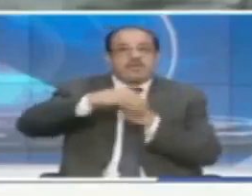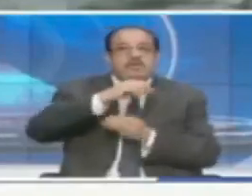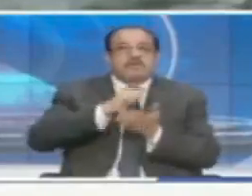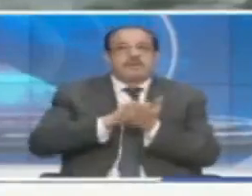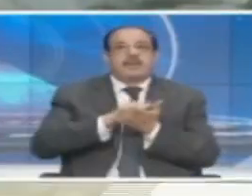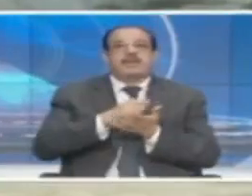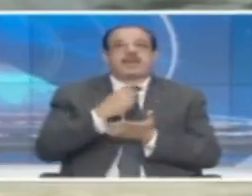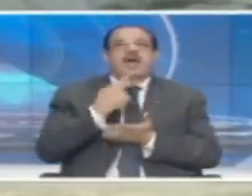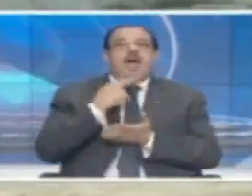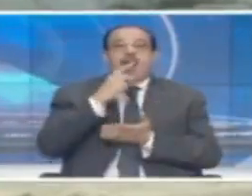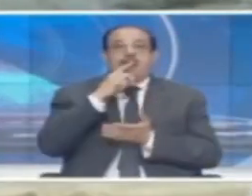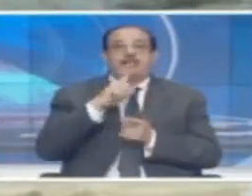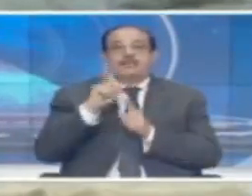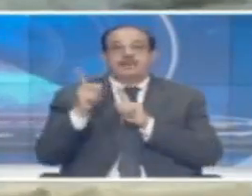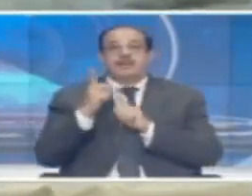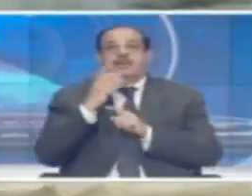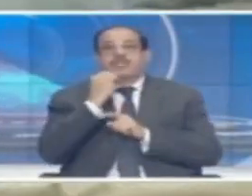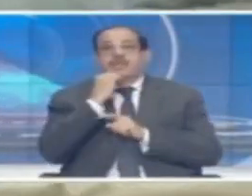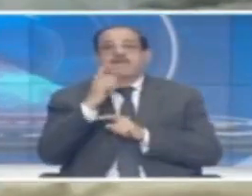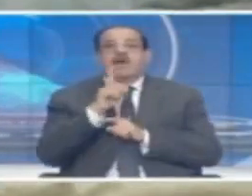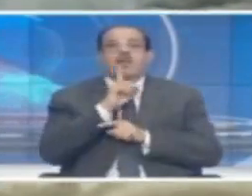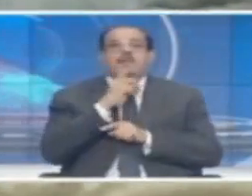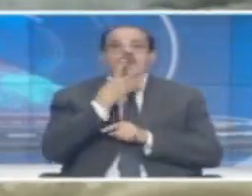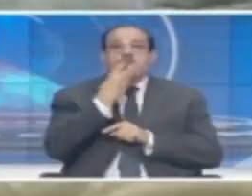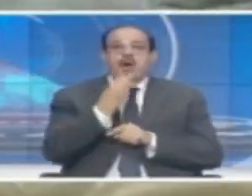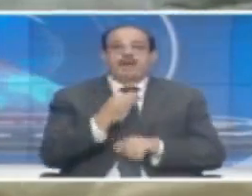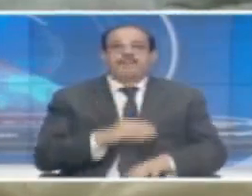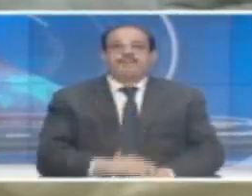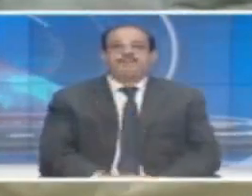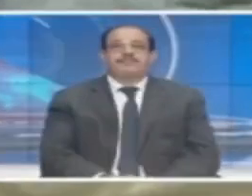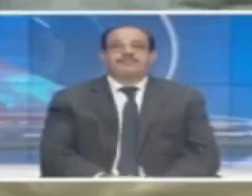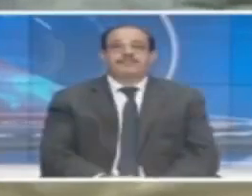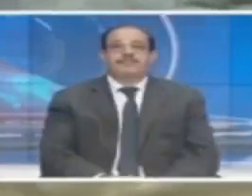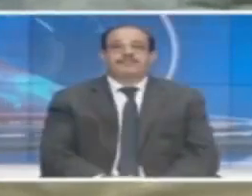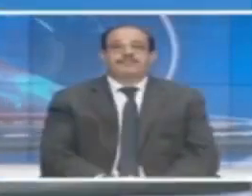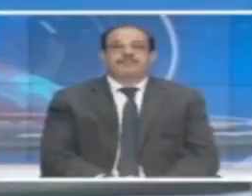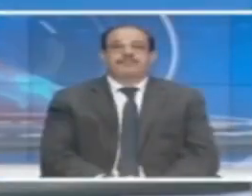العتيق والسعي بين الصفا والمروة.